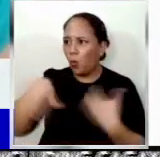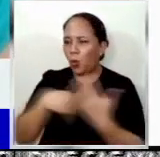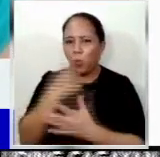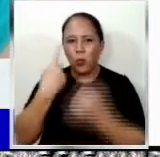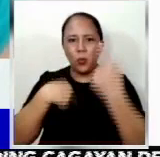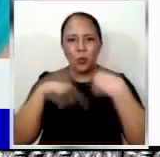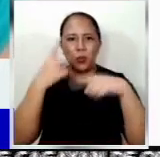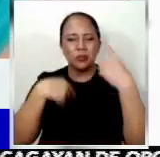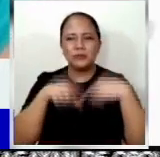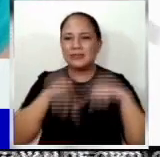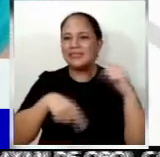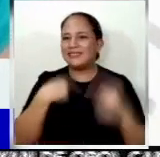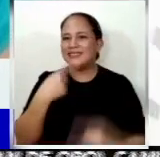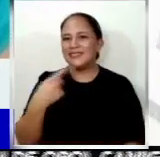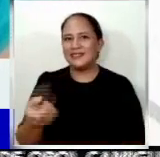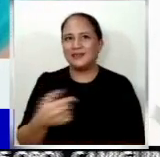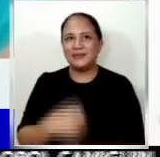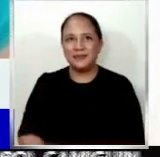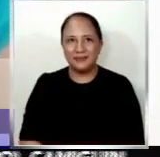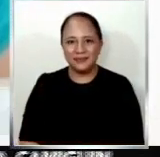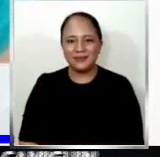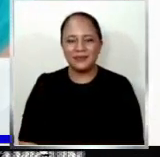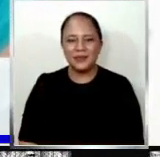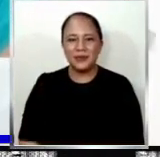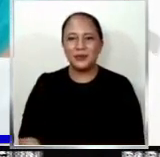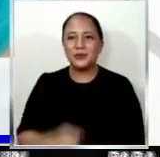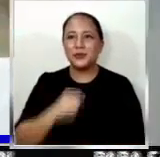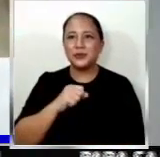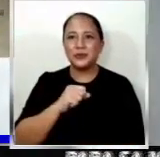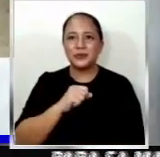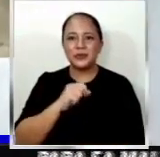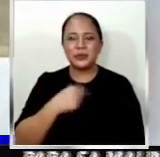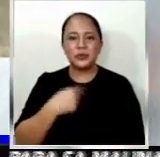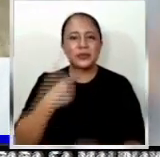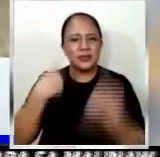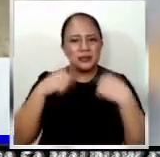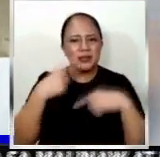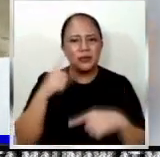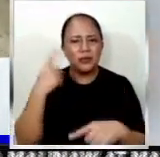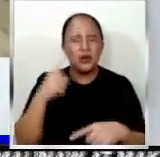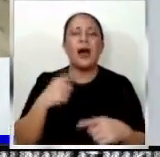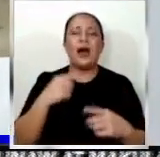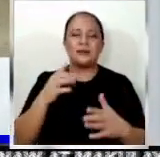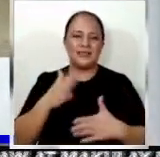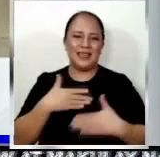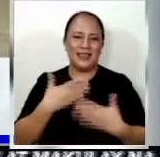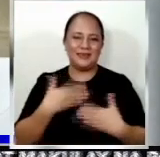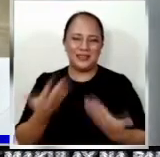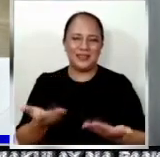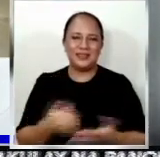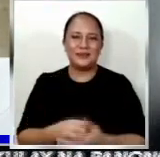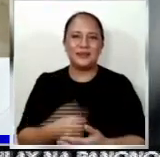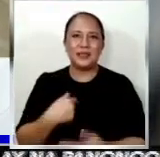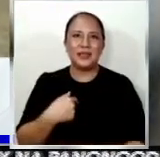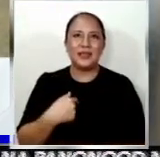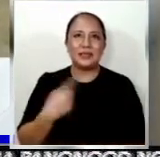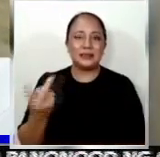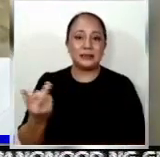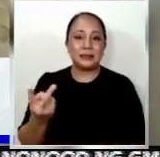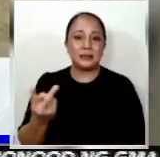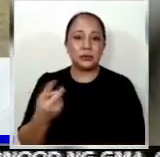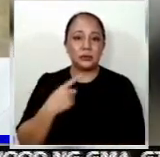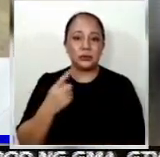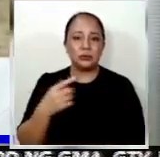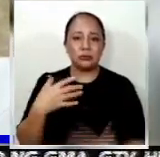ayun, and yung iyak naman na yun is tears of joy. Para sa payak na pamilyang Dawina, nakakatili ang laki